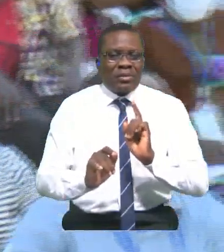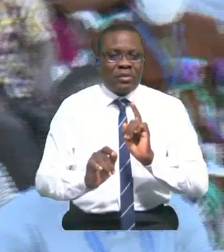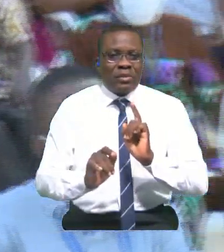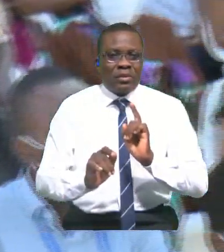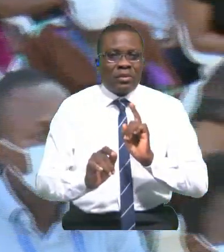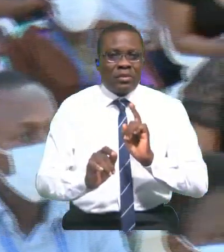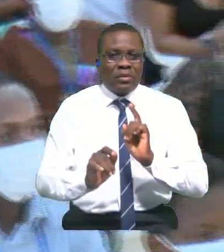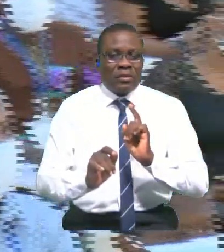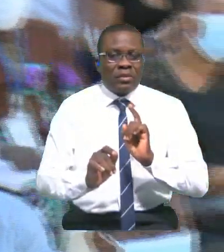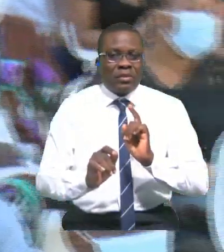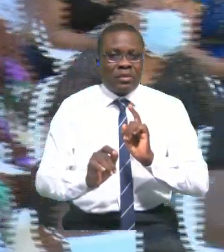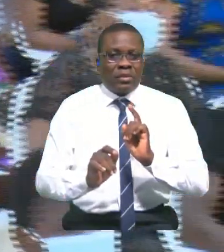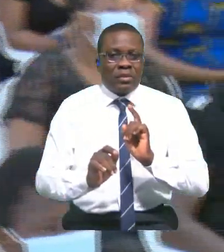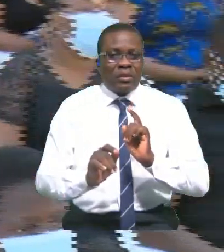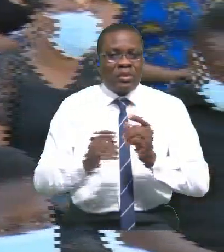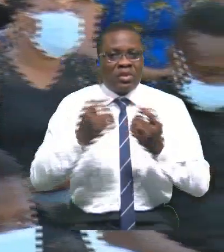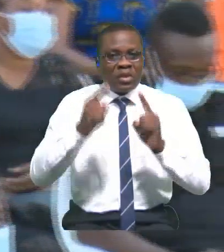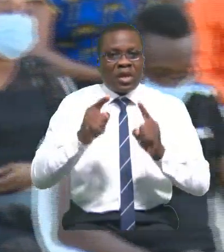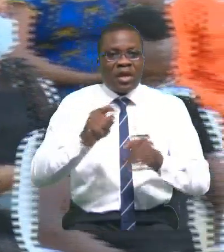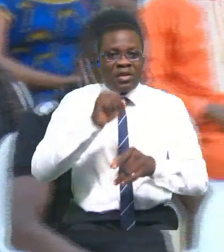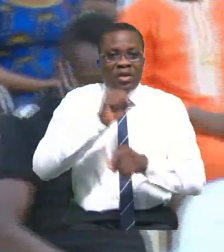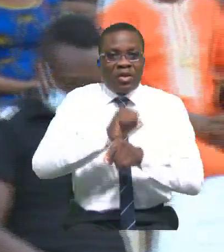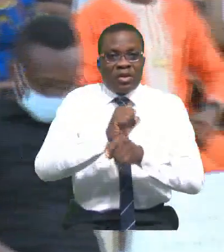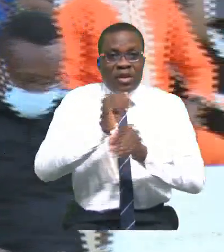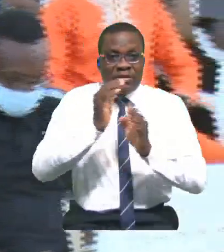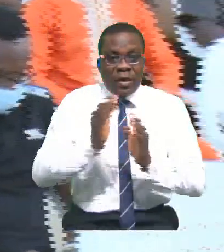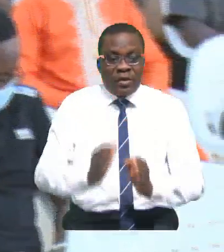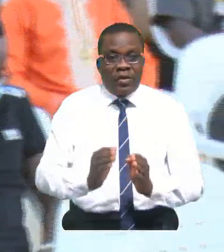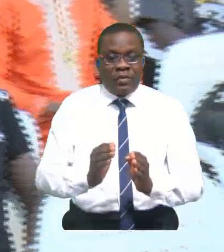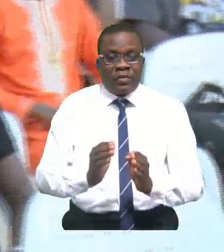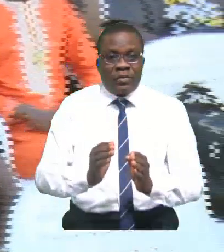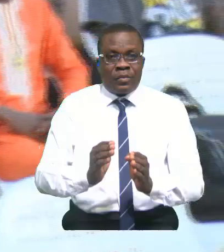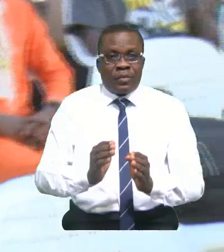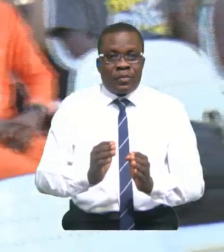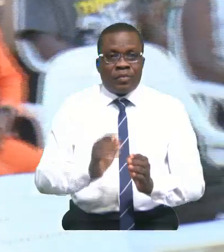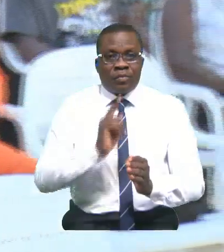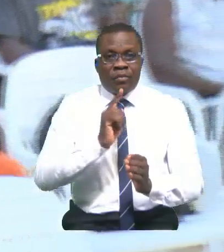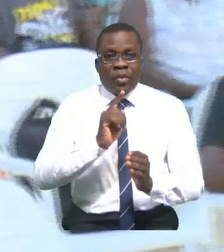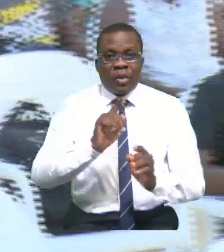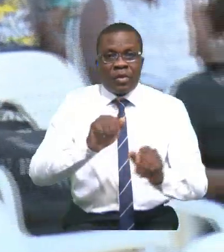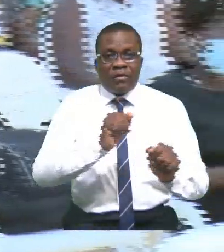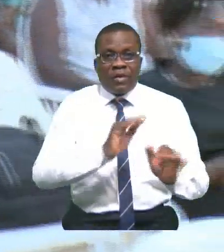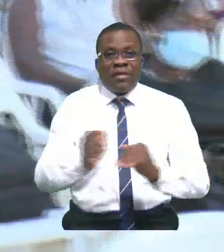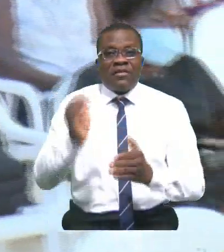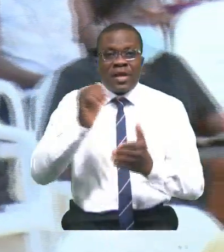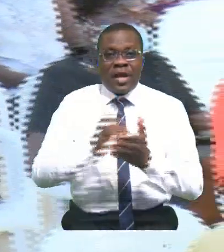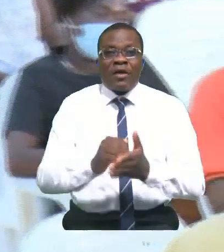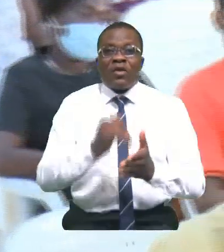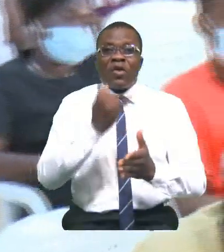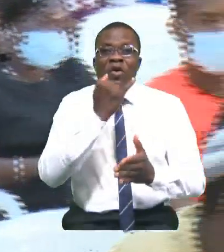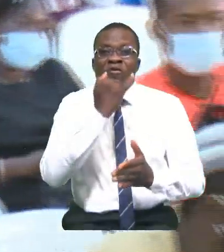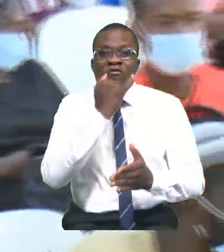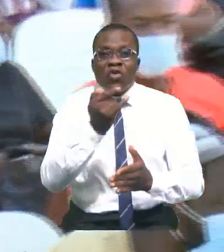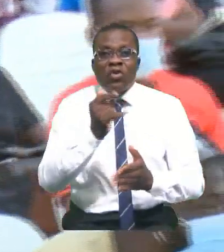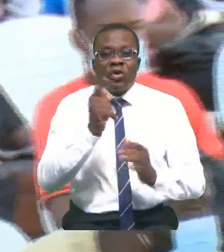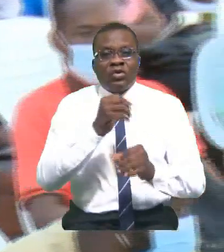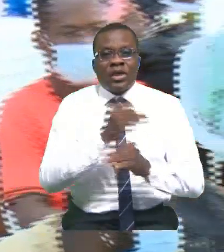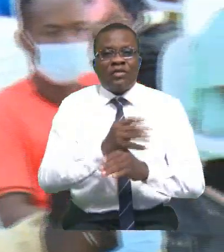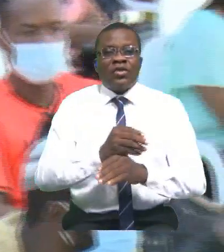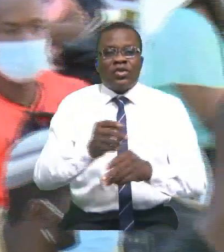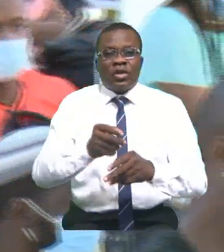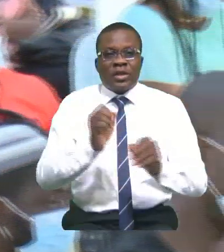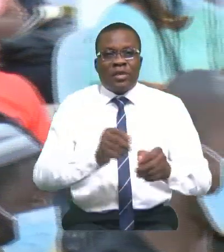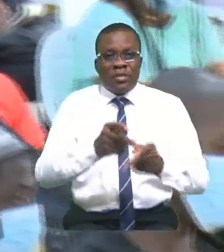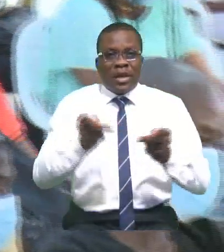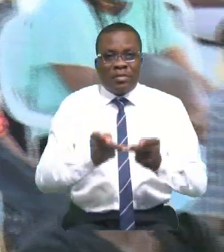pitié lorsqu'un agent se rendra encore coupable nous avons déjà mis en place et nous